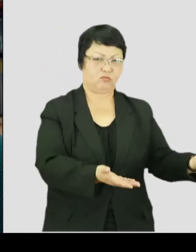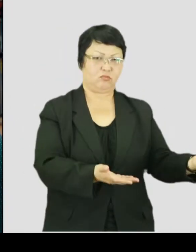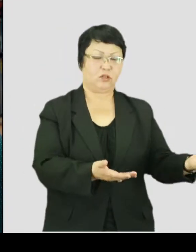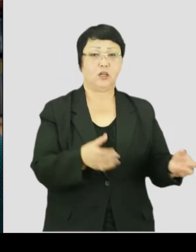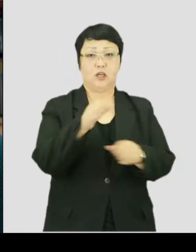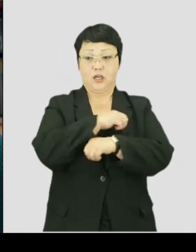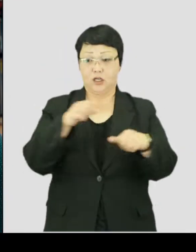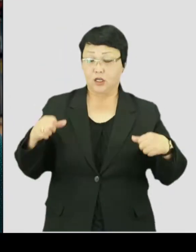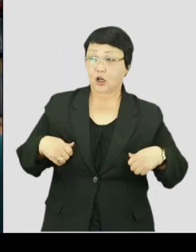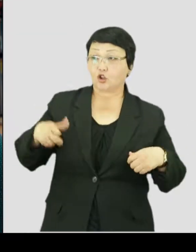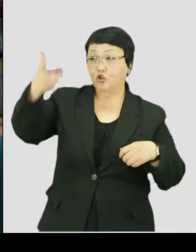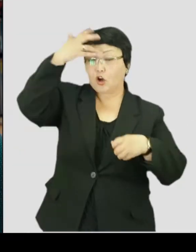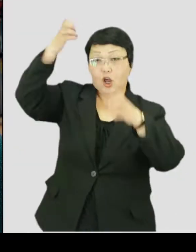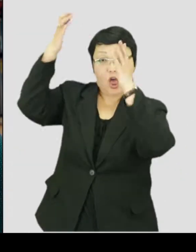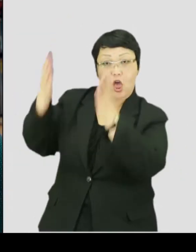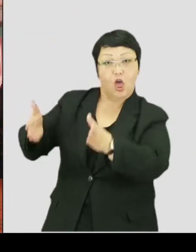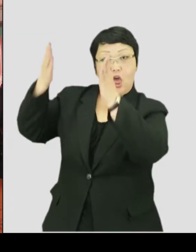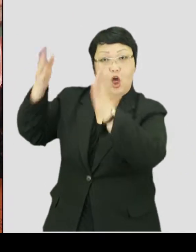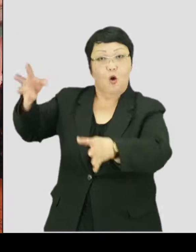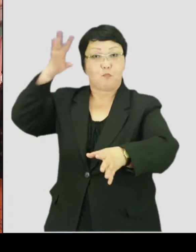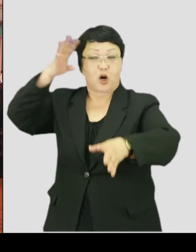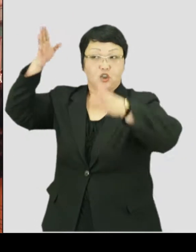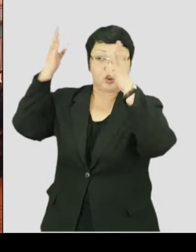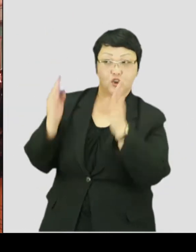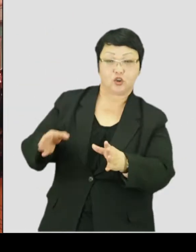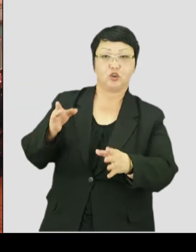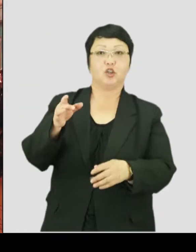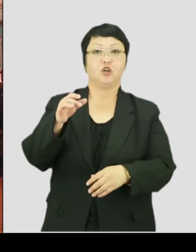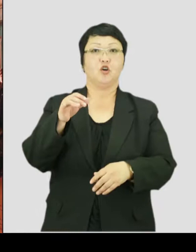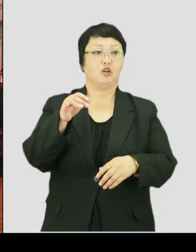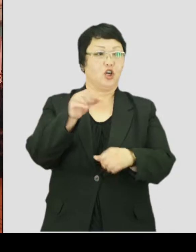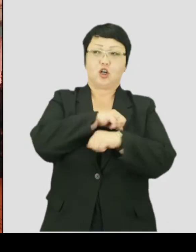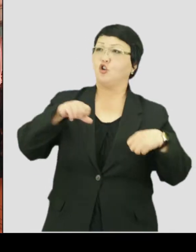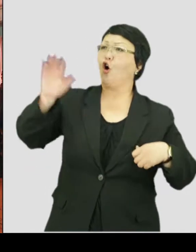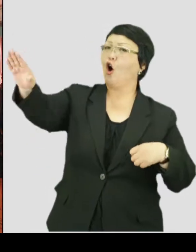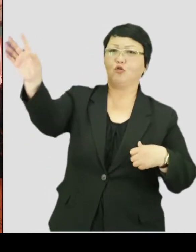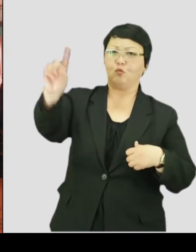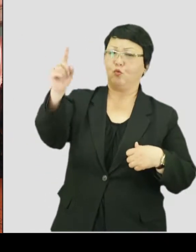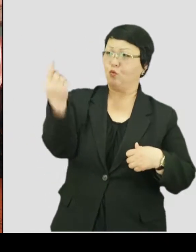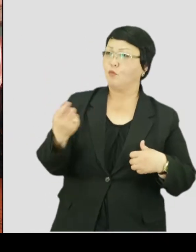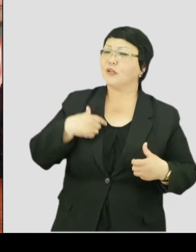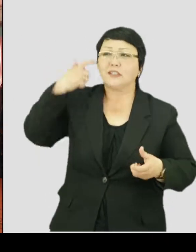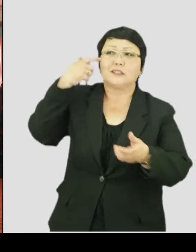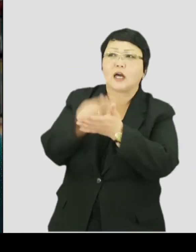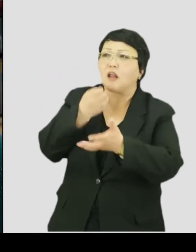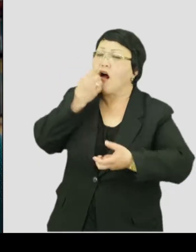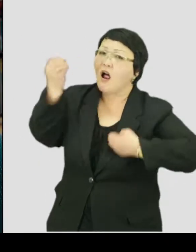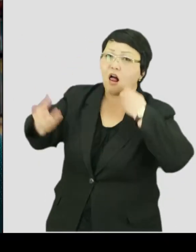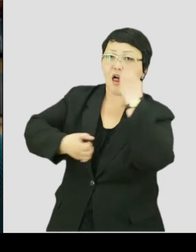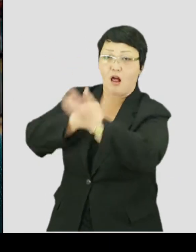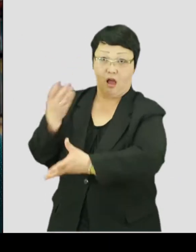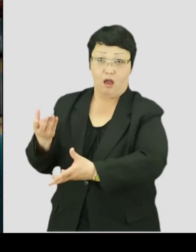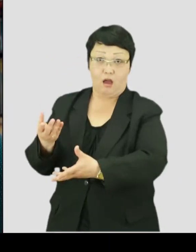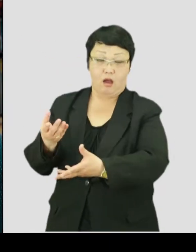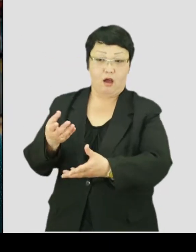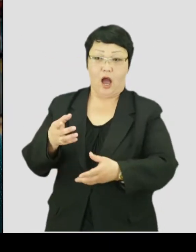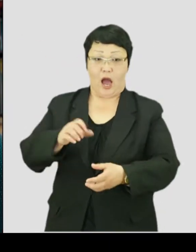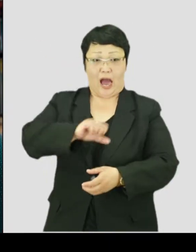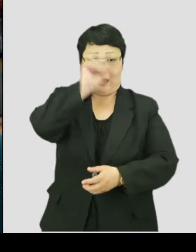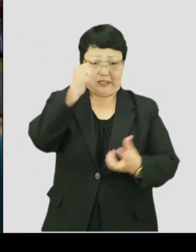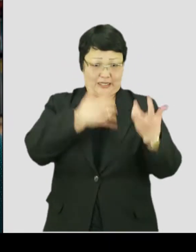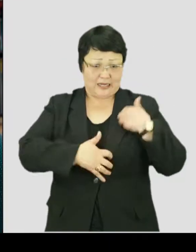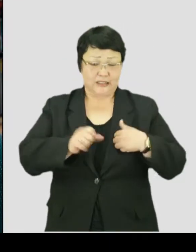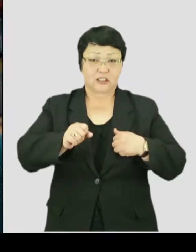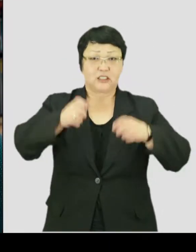нутгаас гарч байгаа тэр бодлого шийдвэрүүдэд өөрсдийнхөө санал бодлыг тусгах, мөн багийн нутаг дэвсгэрийн иргэдийн өмнө тулгамдж байгаа асуудлыг